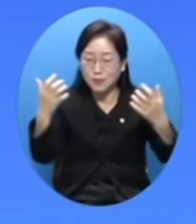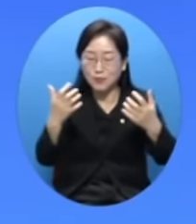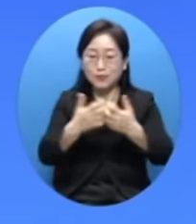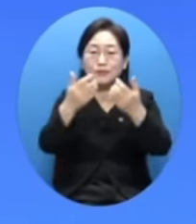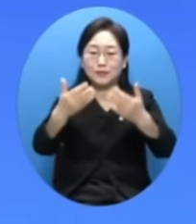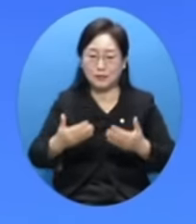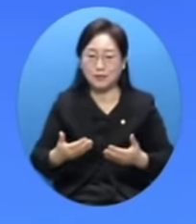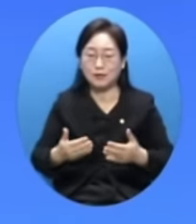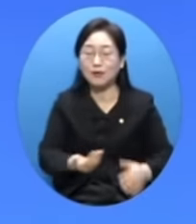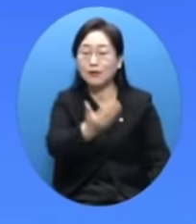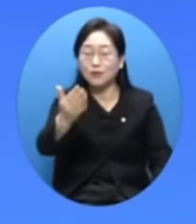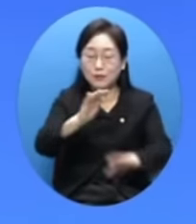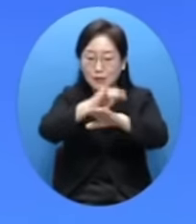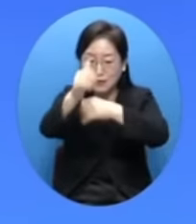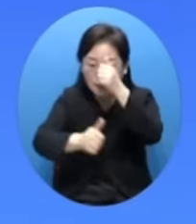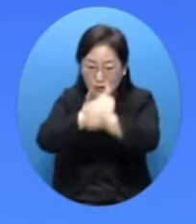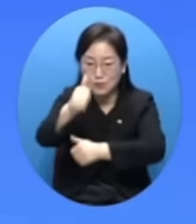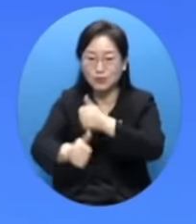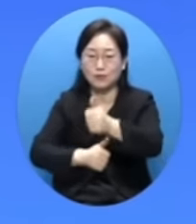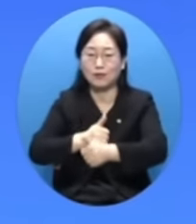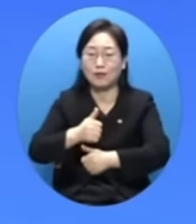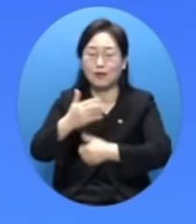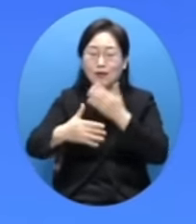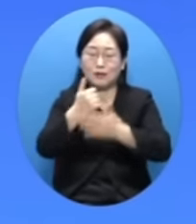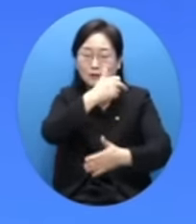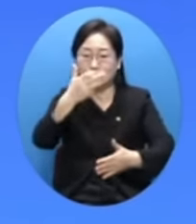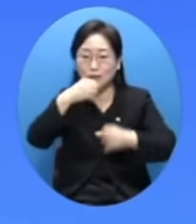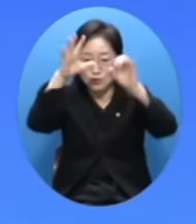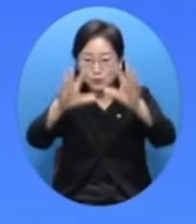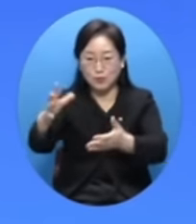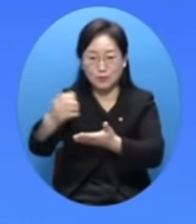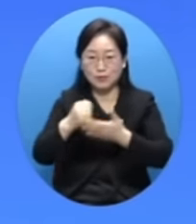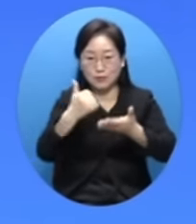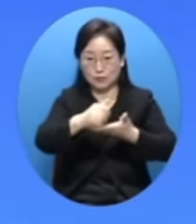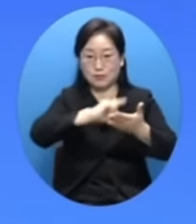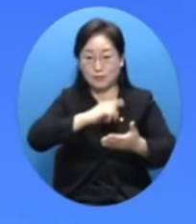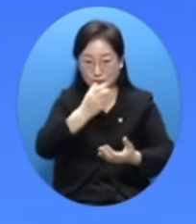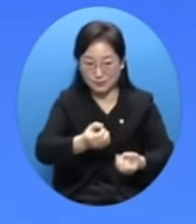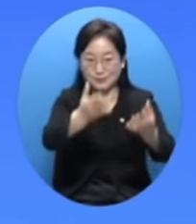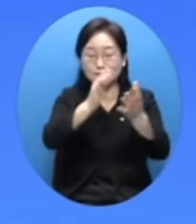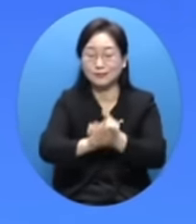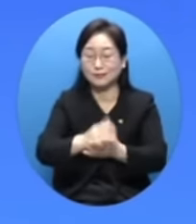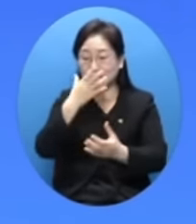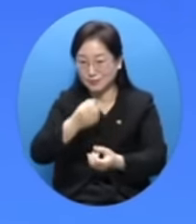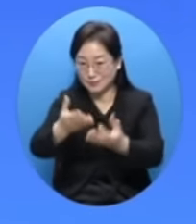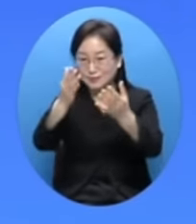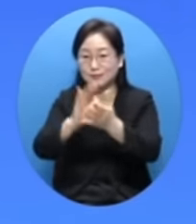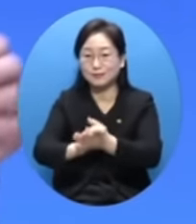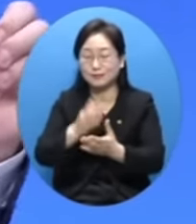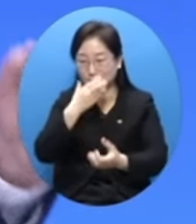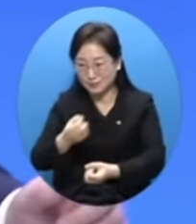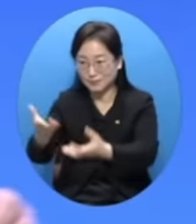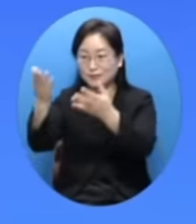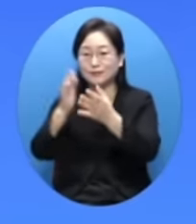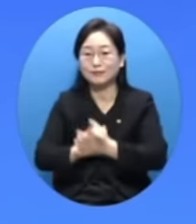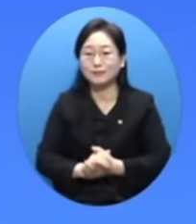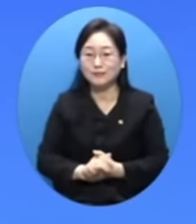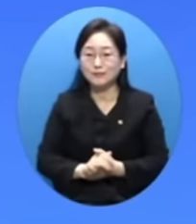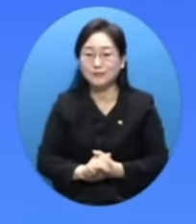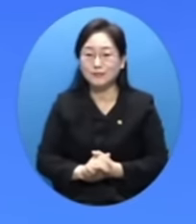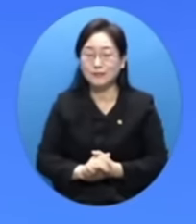얻으며 여러분 자손만대 하나님의 큰 축복 임하시기를 주님의 이름으로 축원합니다 축원합니다 축원합니다